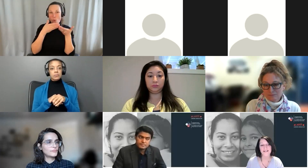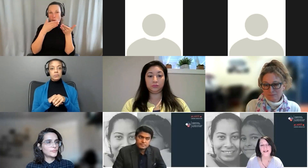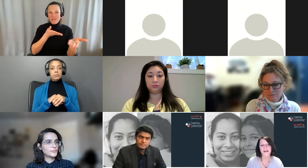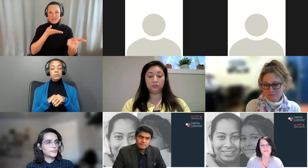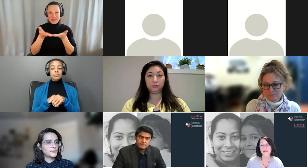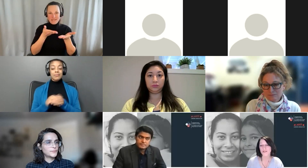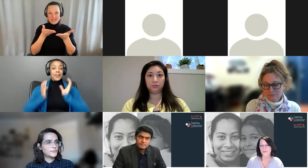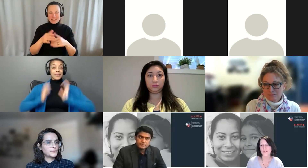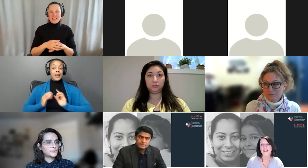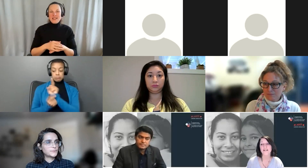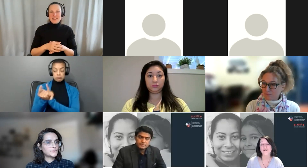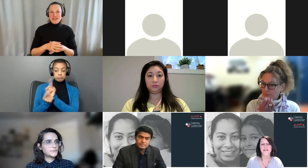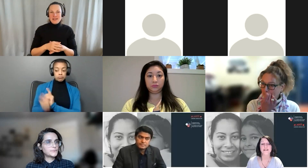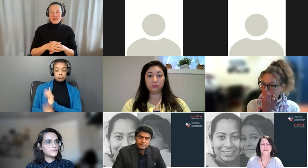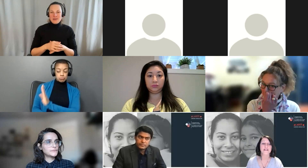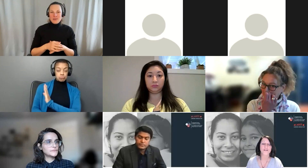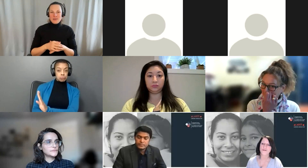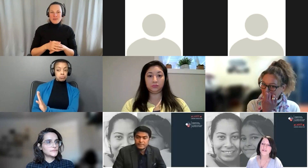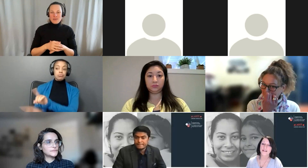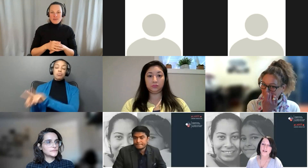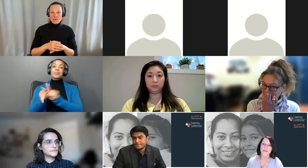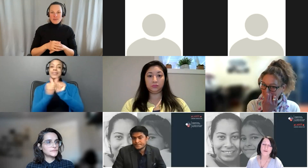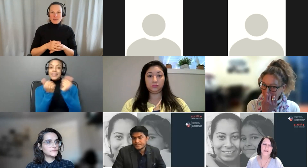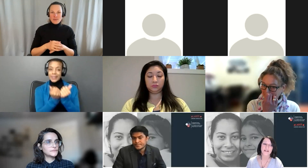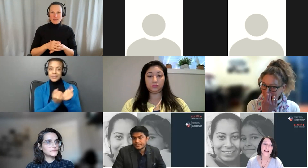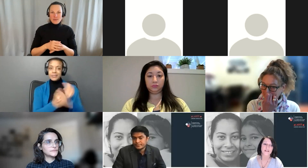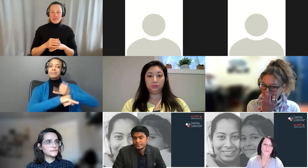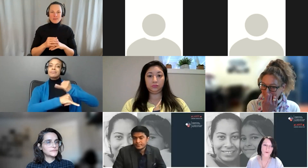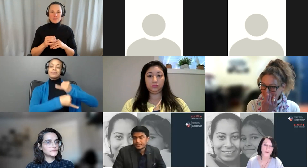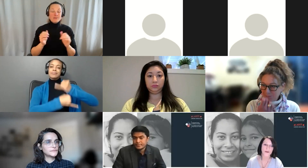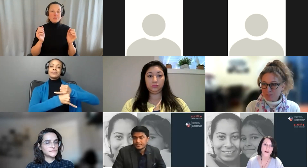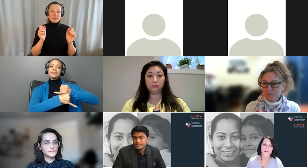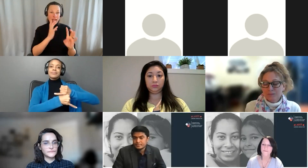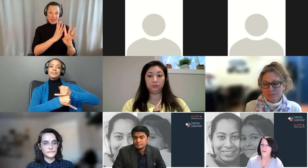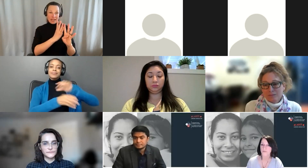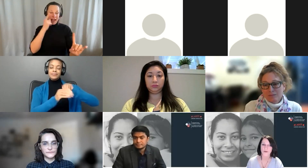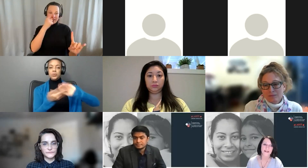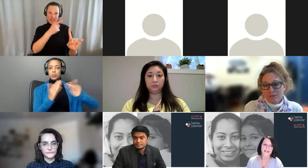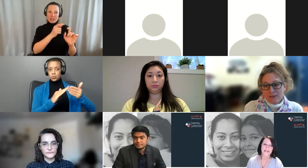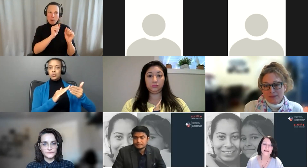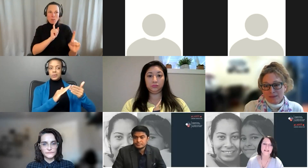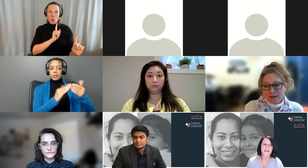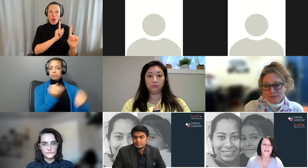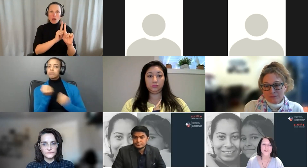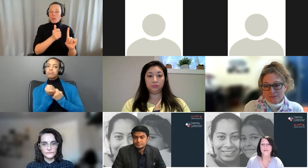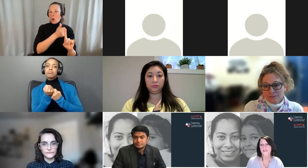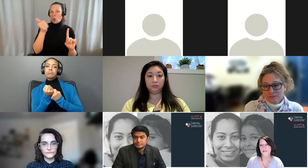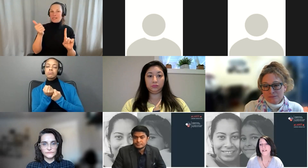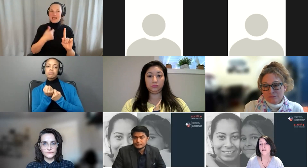travaillons directement avec nos clients, mais nous travaillons aussi avec des agences qui s'occupent de ces